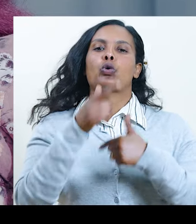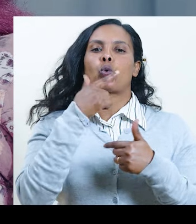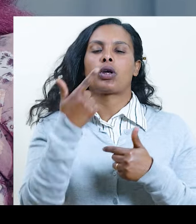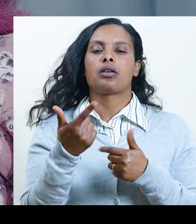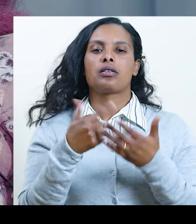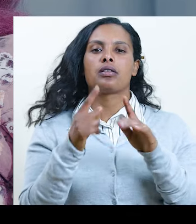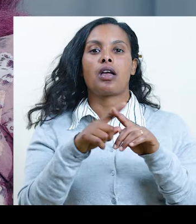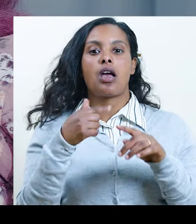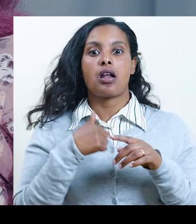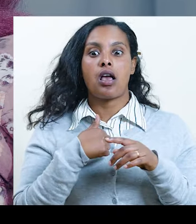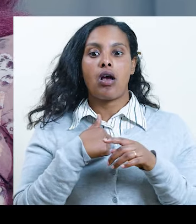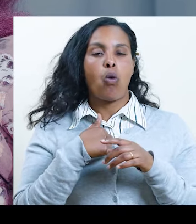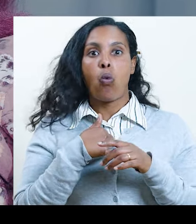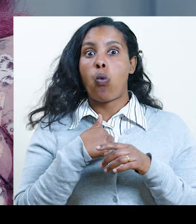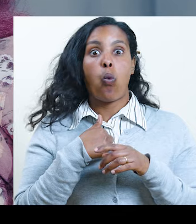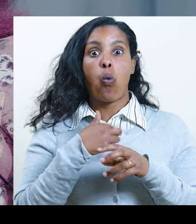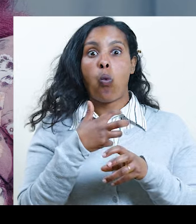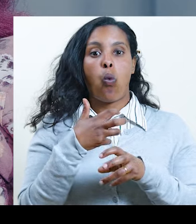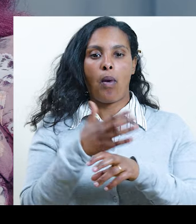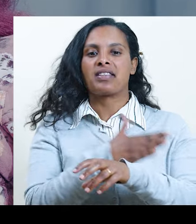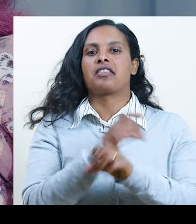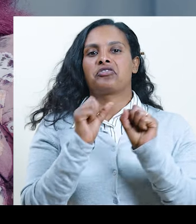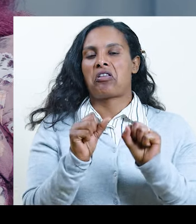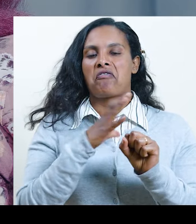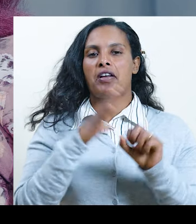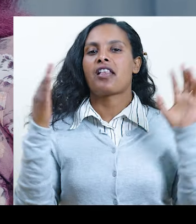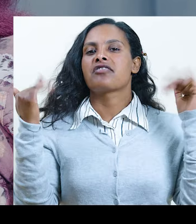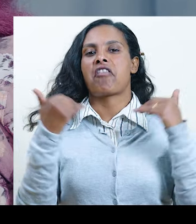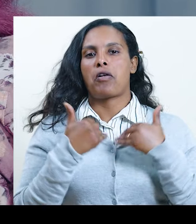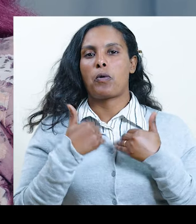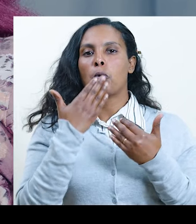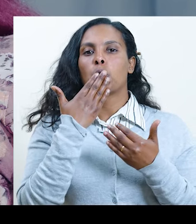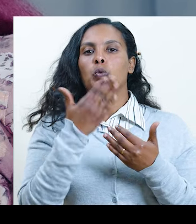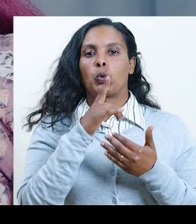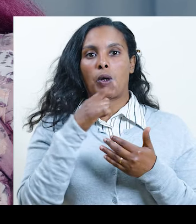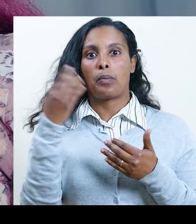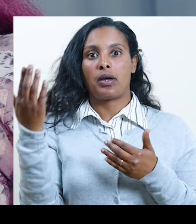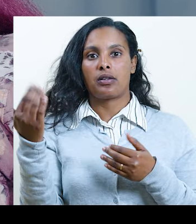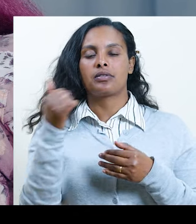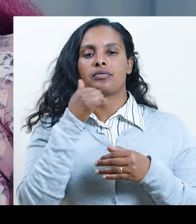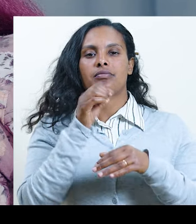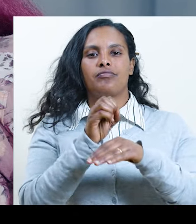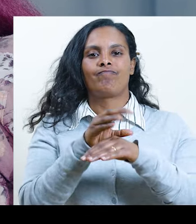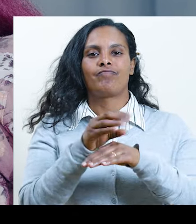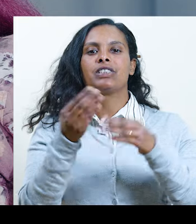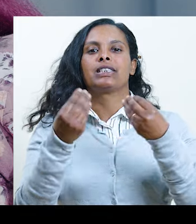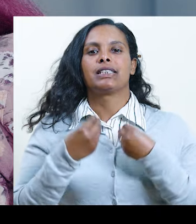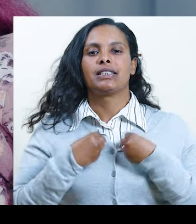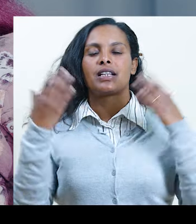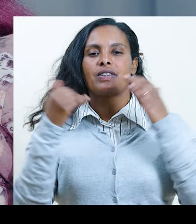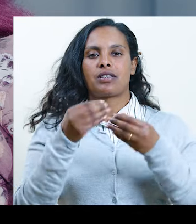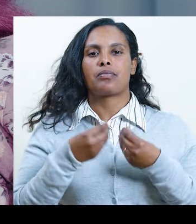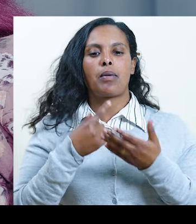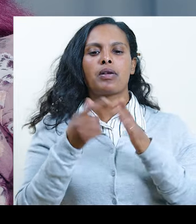እንደሚመጡ ግን የኔም መስተካከል የሚችል ነው ተስፋ ያለው ነው በሚል ተስፋ ሰጠችኝ።